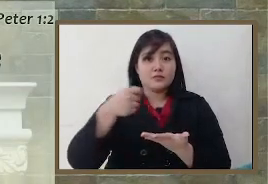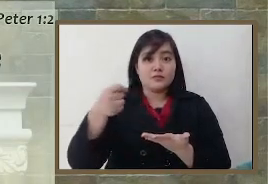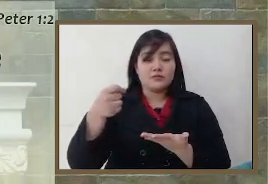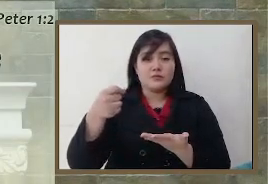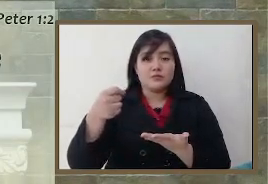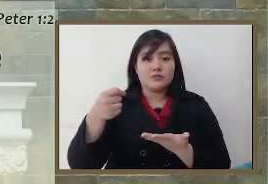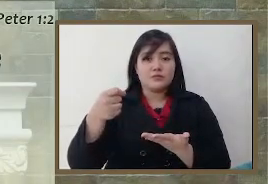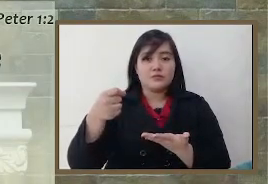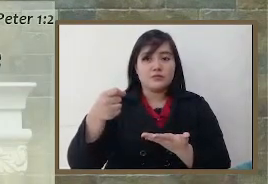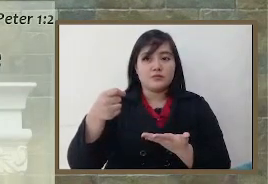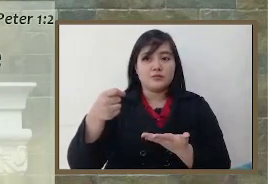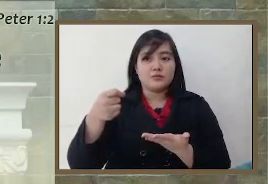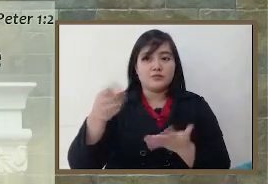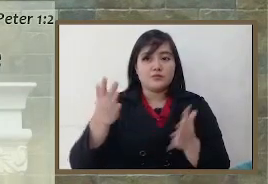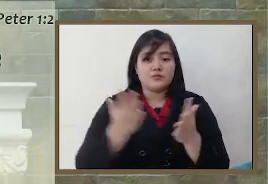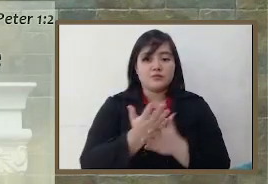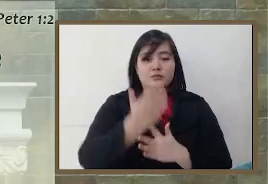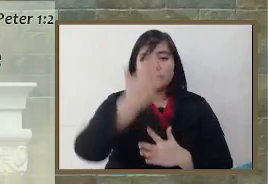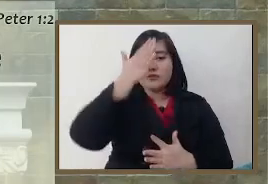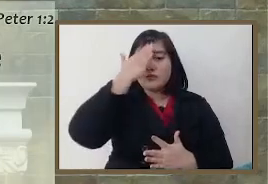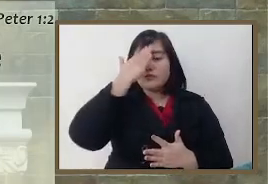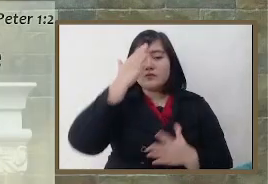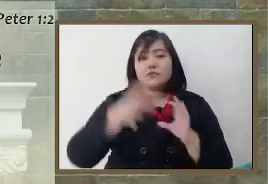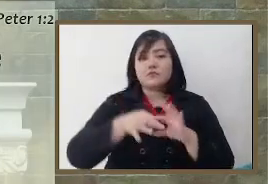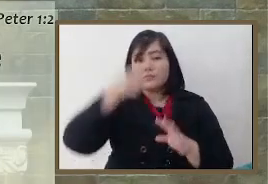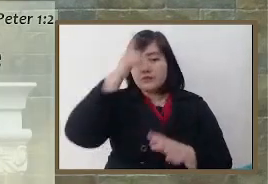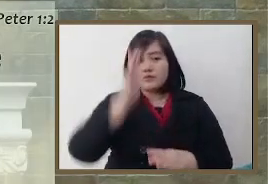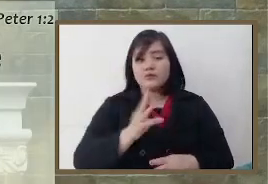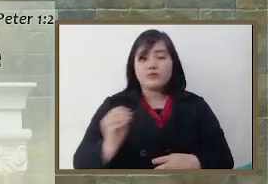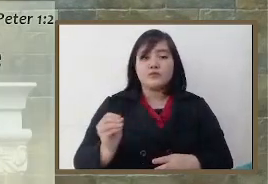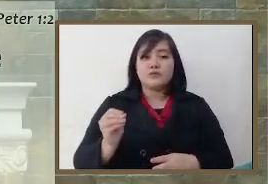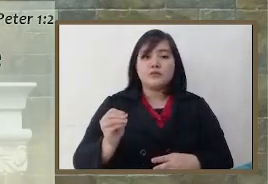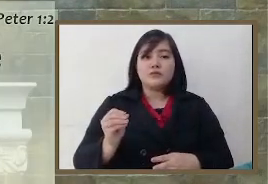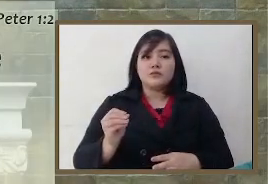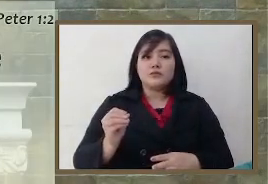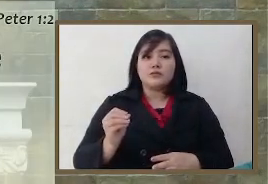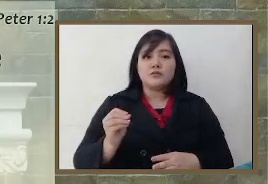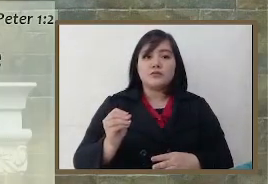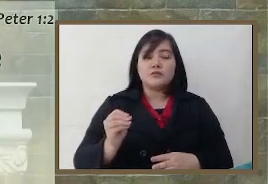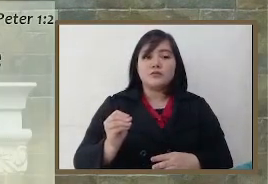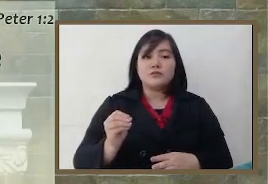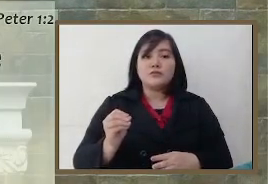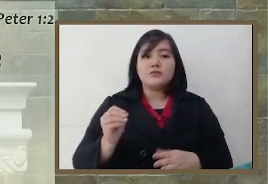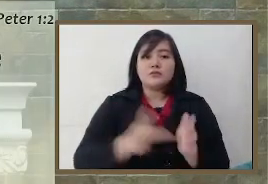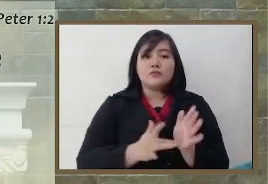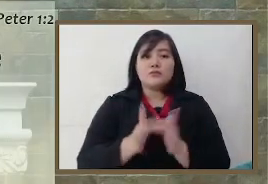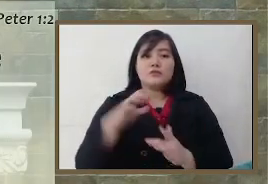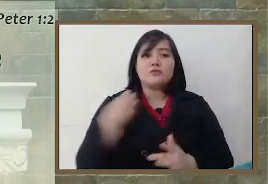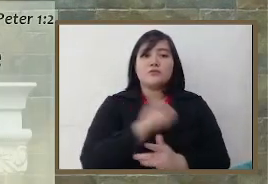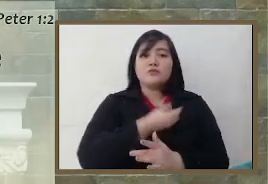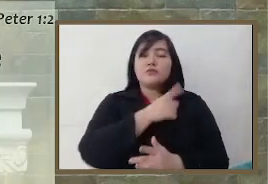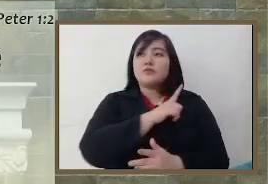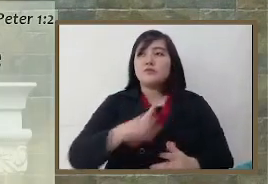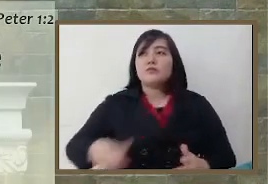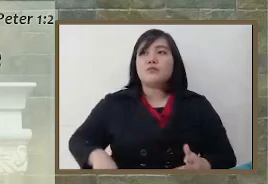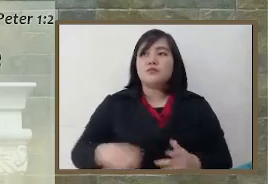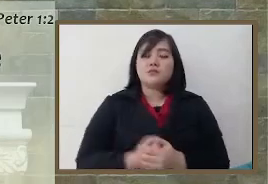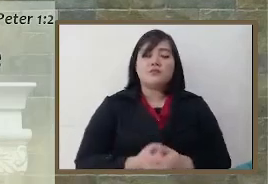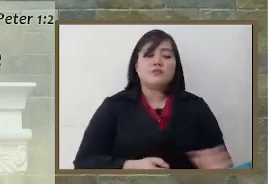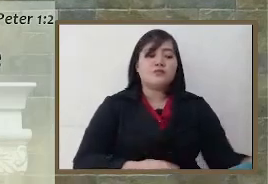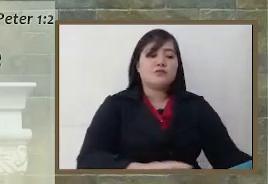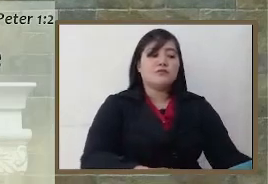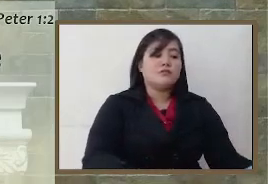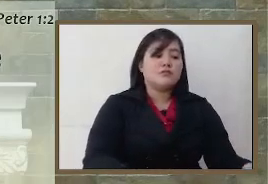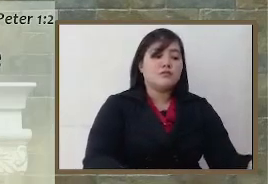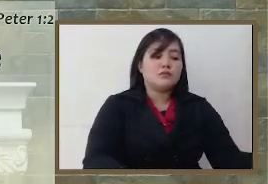the knowledge of God and of Jesus our Lord. Okay? So kung meron kayong mga markers, mga kapatid,